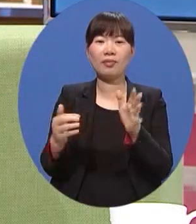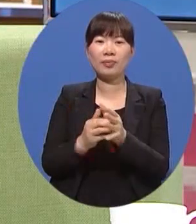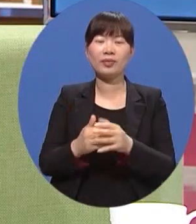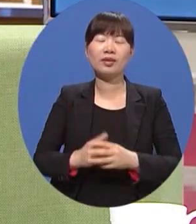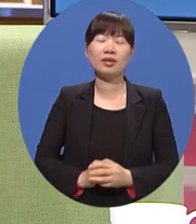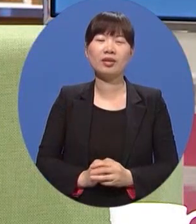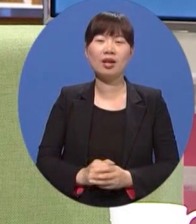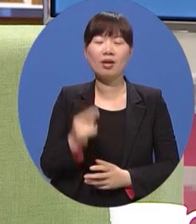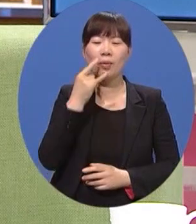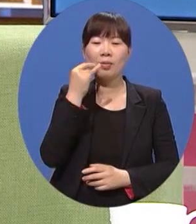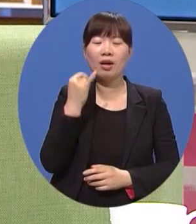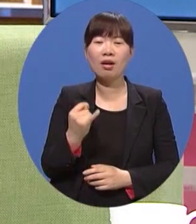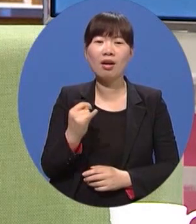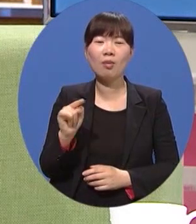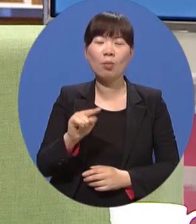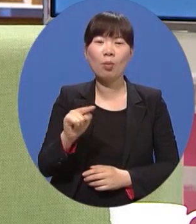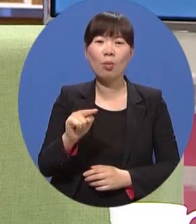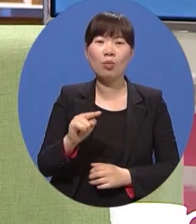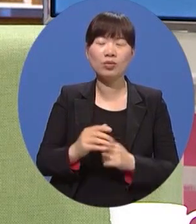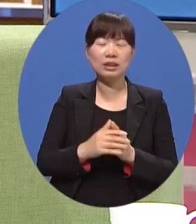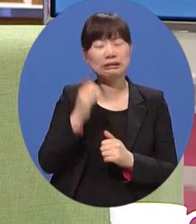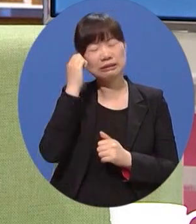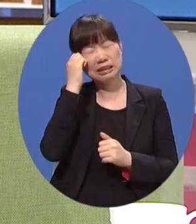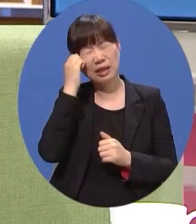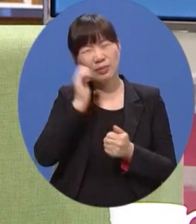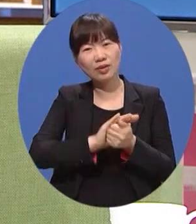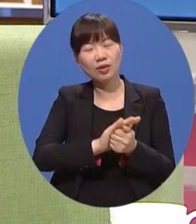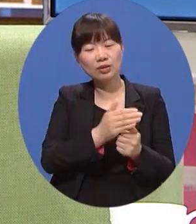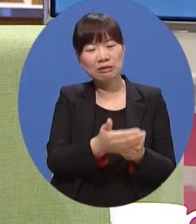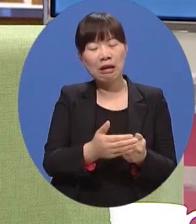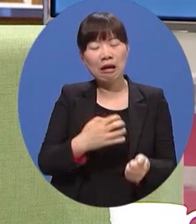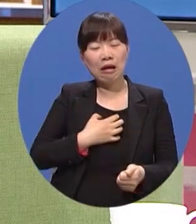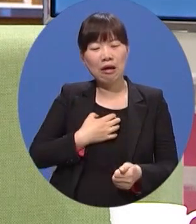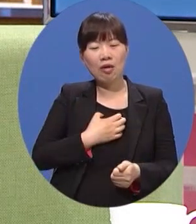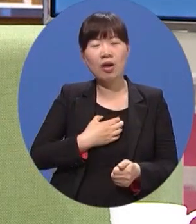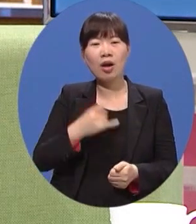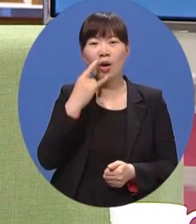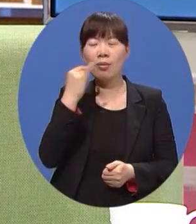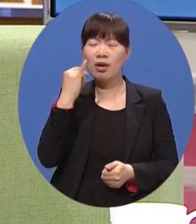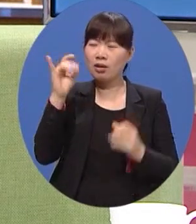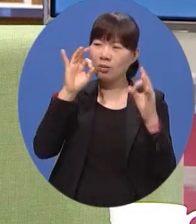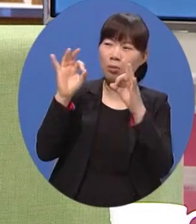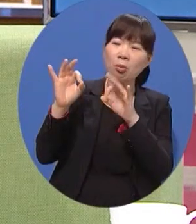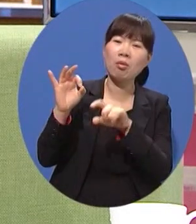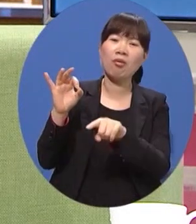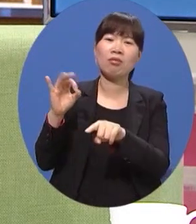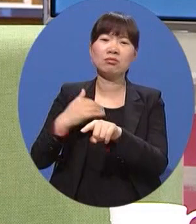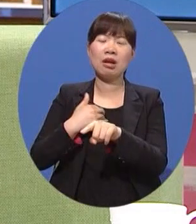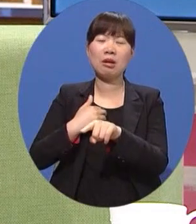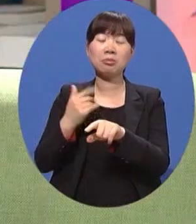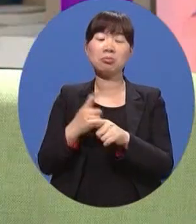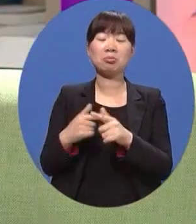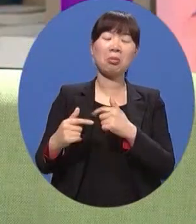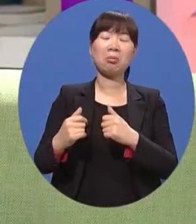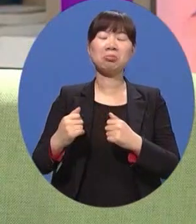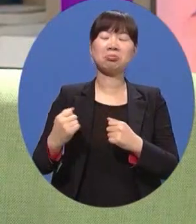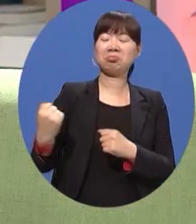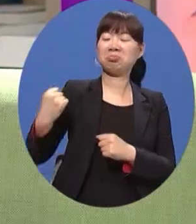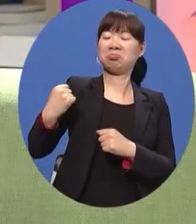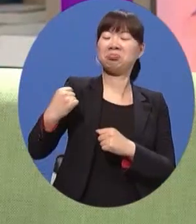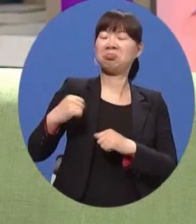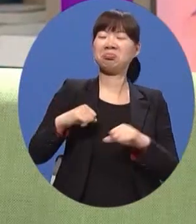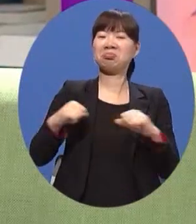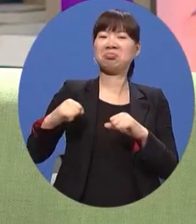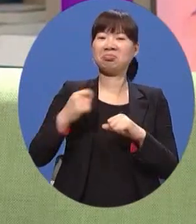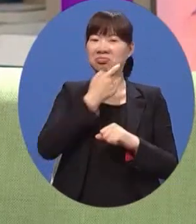그러니까 엄마는 어떻게 하면 얘를 잘까 싶어서 막 노심초사하고 금채는 그런 엄마를 보면서 자기가 좀 일종의 우월감을 확인할 수도 있고요. 또